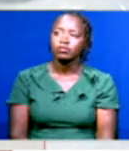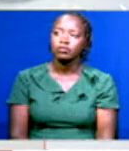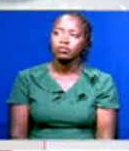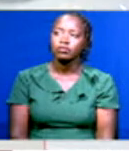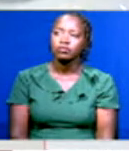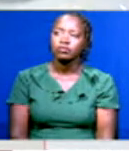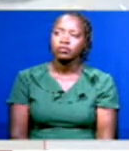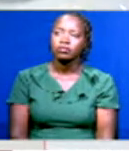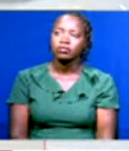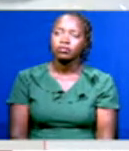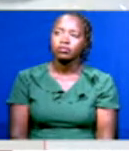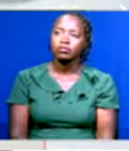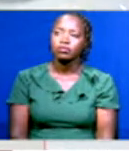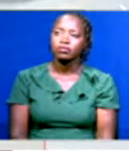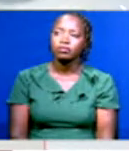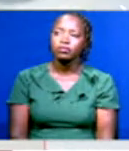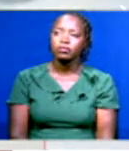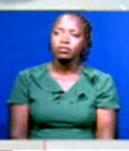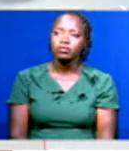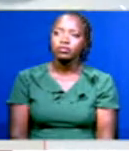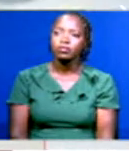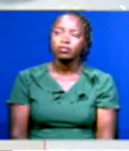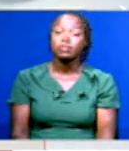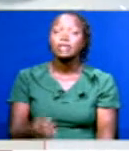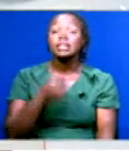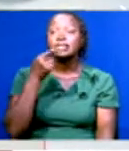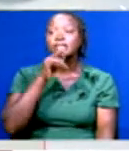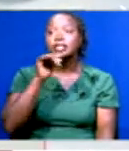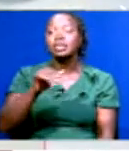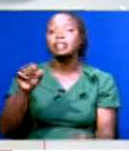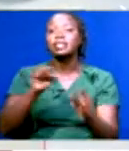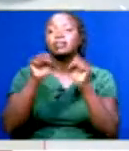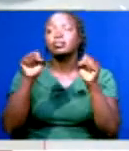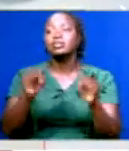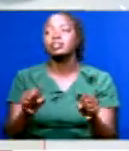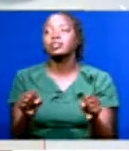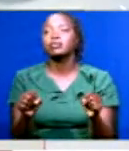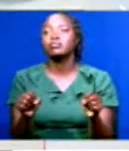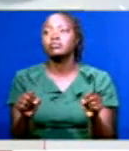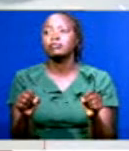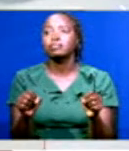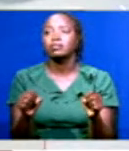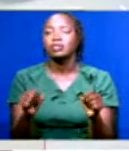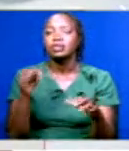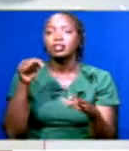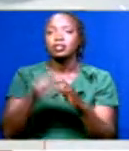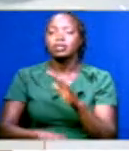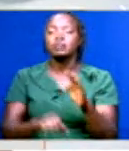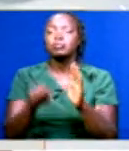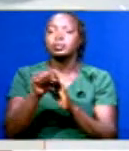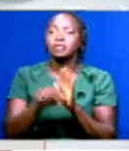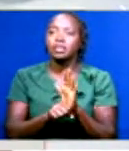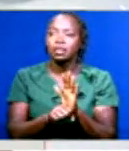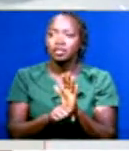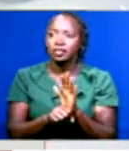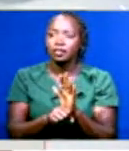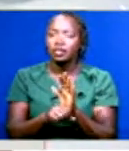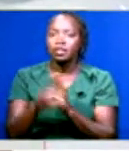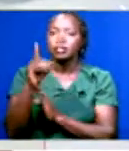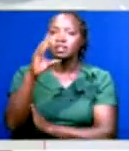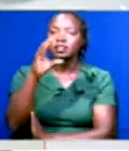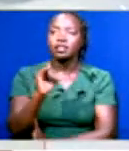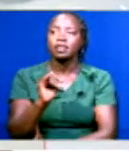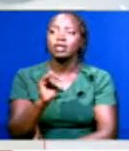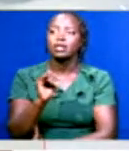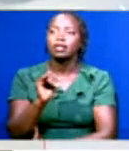wajue hawa walisema wako na system, wako na deep state, wako na DCI, wako